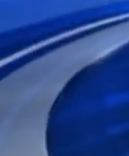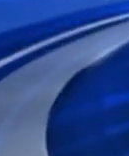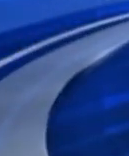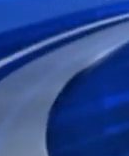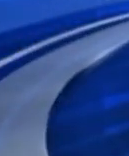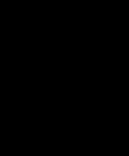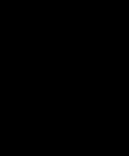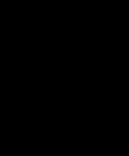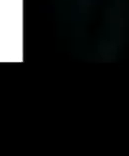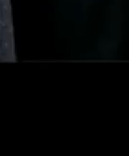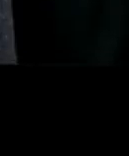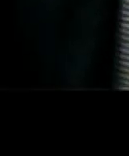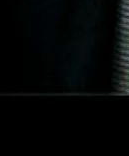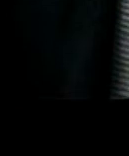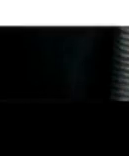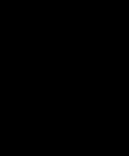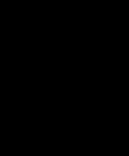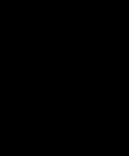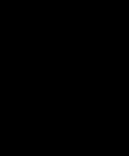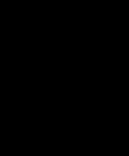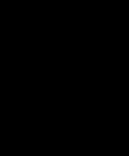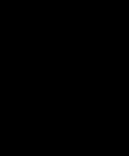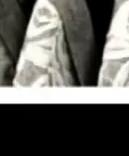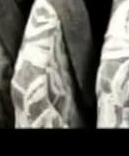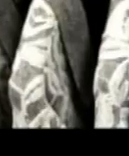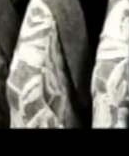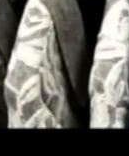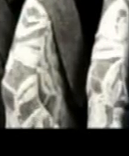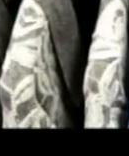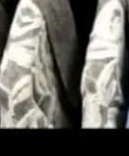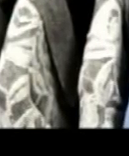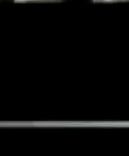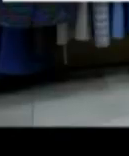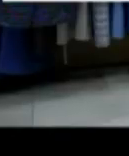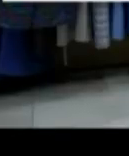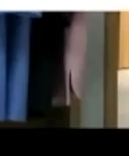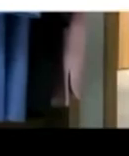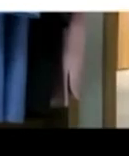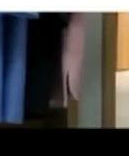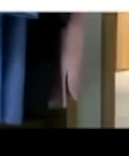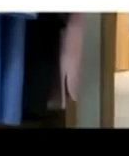Одяг ведучих від фірмового магазину марки «Леся Українка».